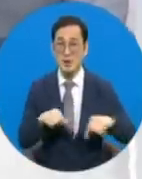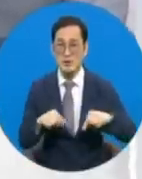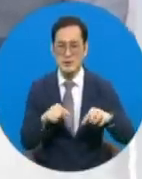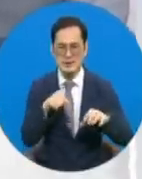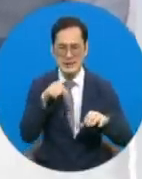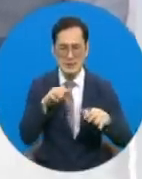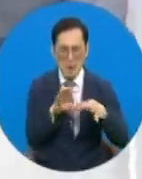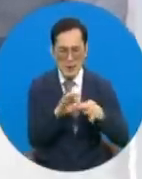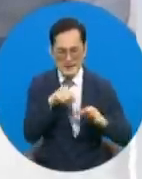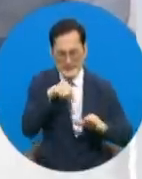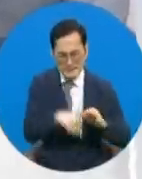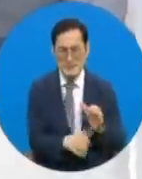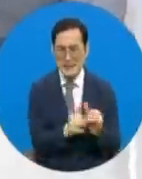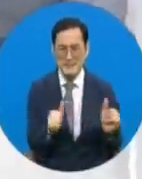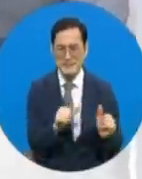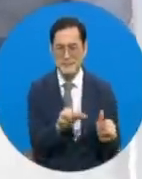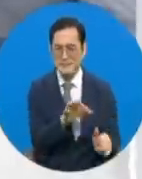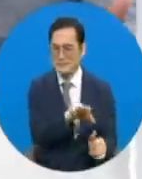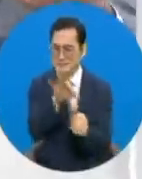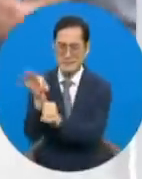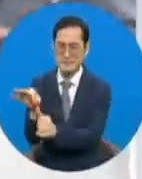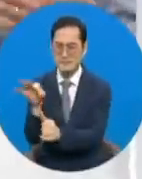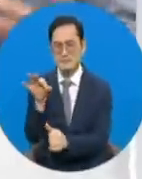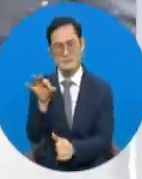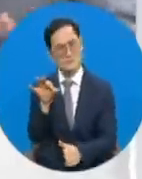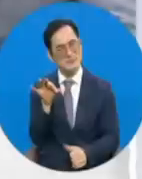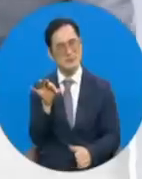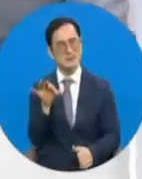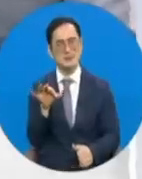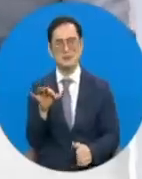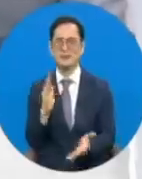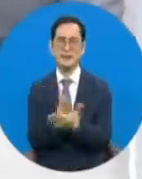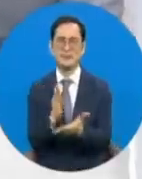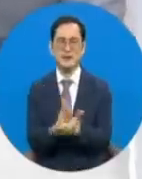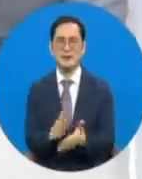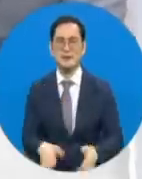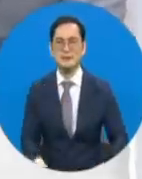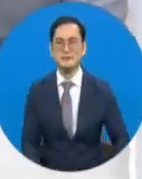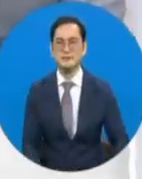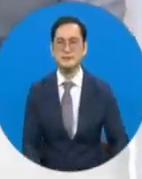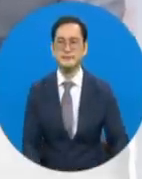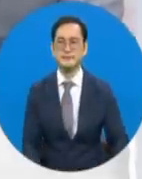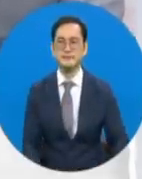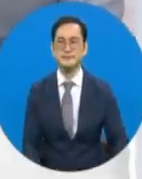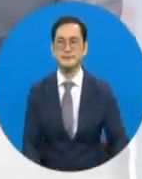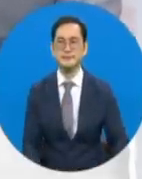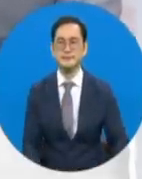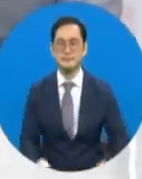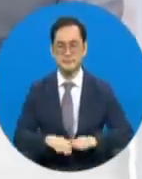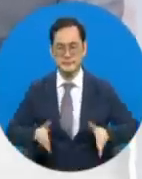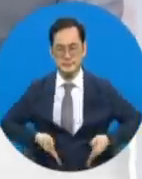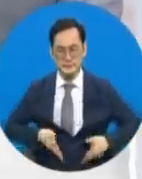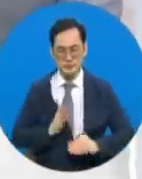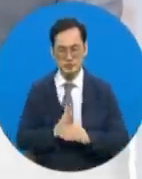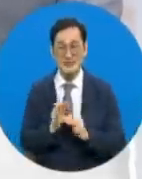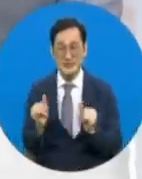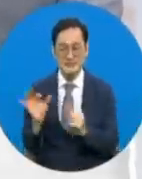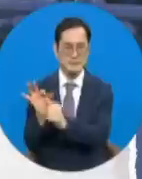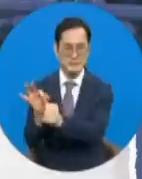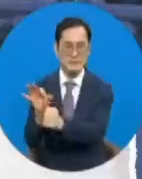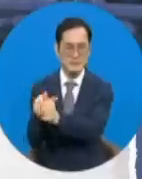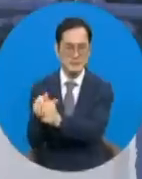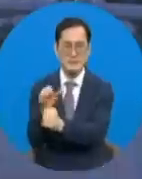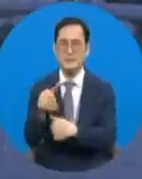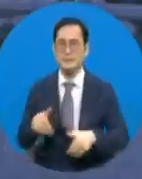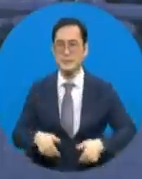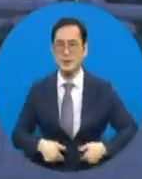그런 점부터가 좀 수정돼야 되고 받아들여야 될 지점이 있을 것 같습니다. 제가